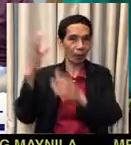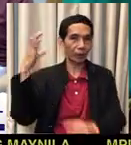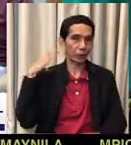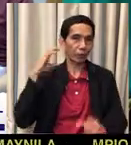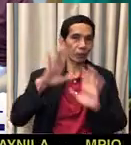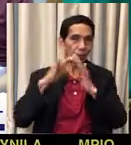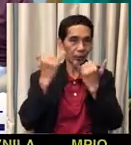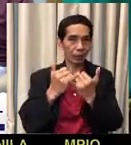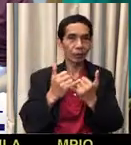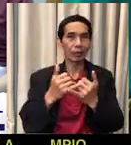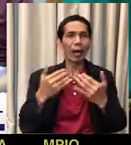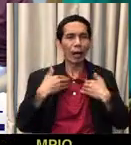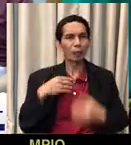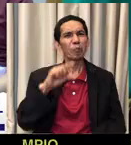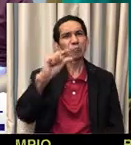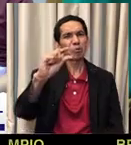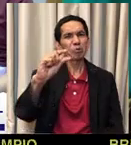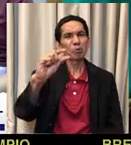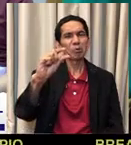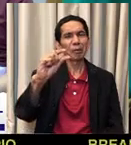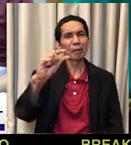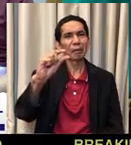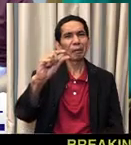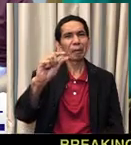chairman. May natitira pa.